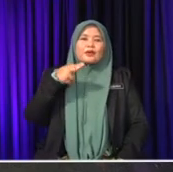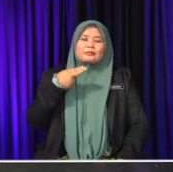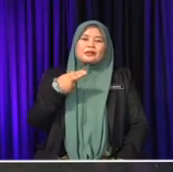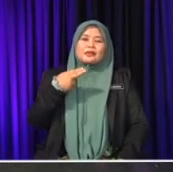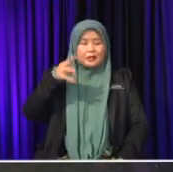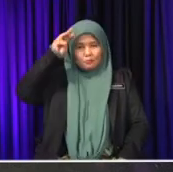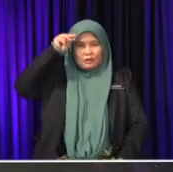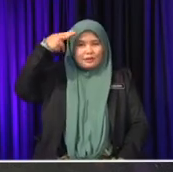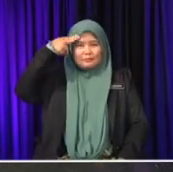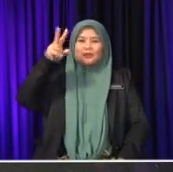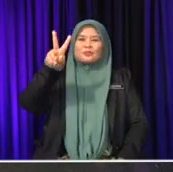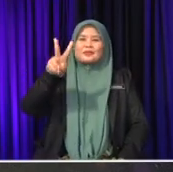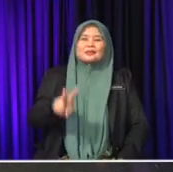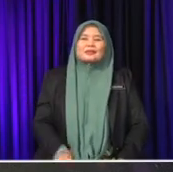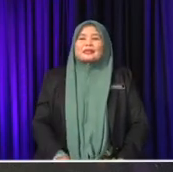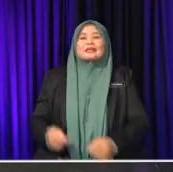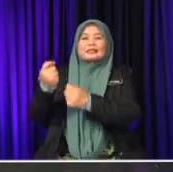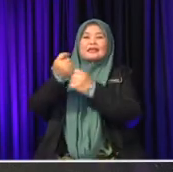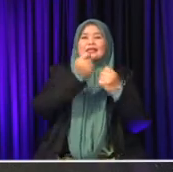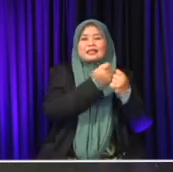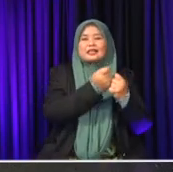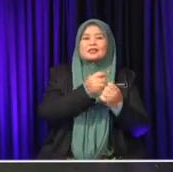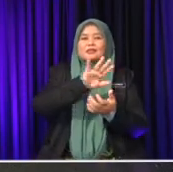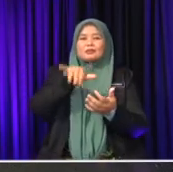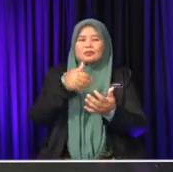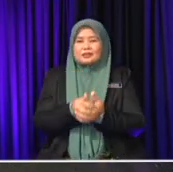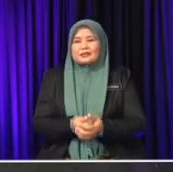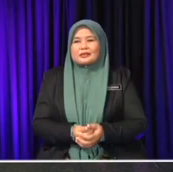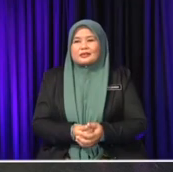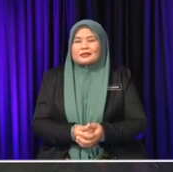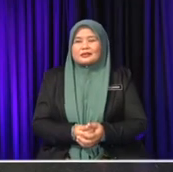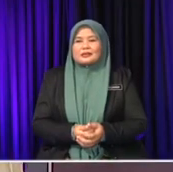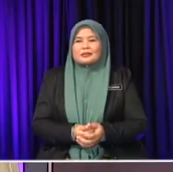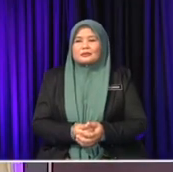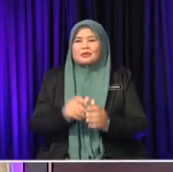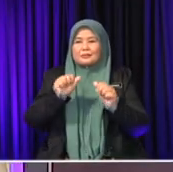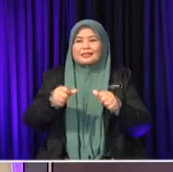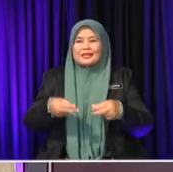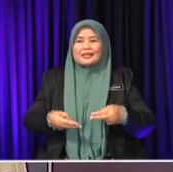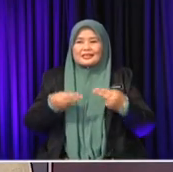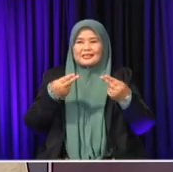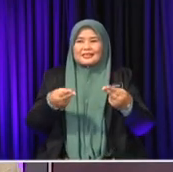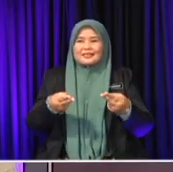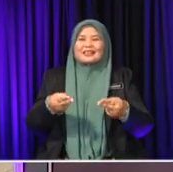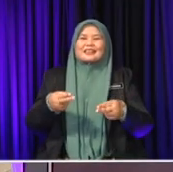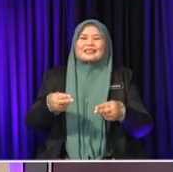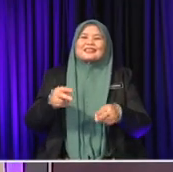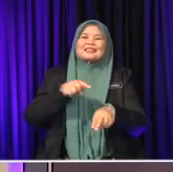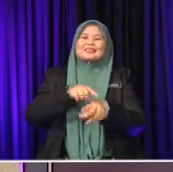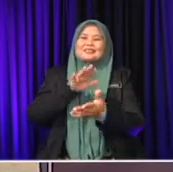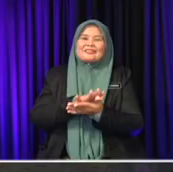masalah teknik itu tadi jadi tanya kepada Afnan Ah boleh minta hadiah kan aku